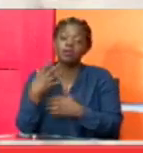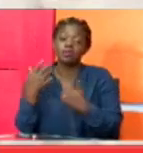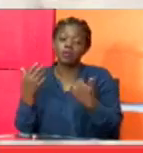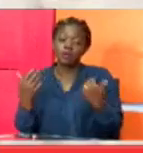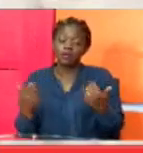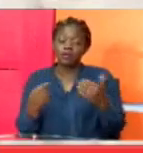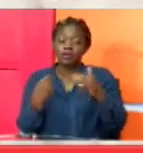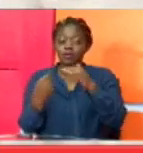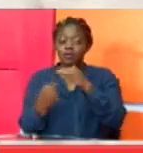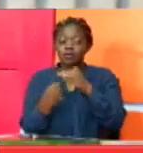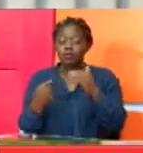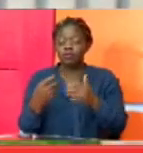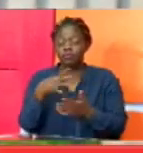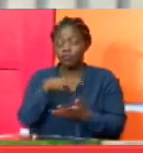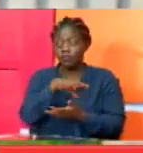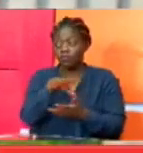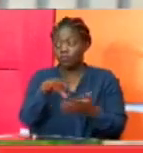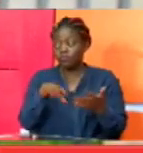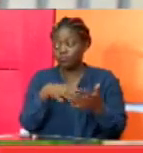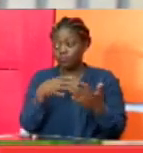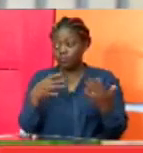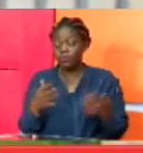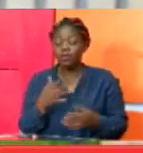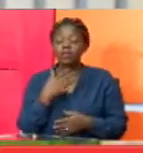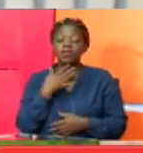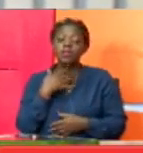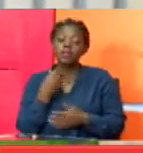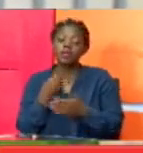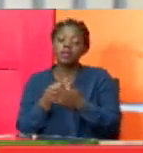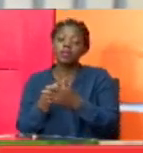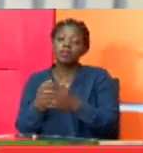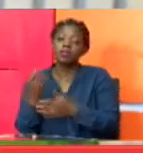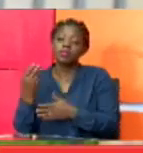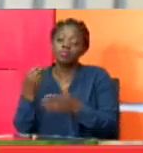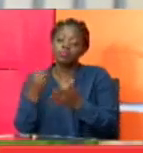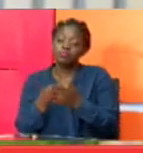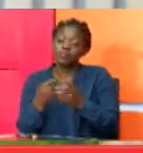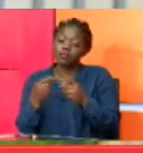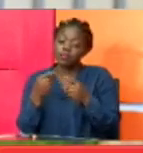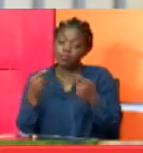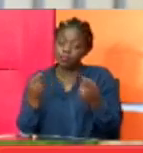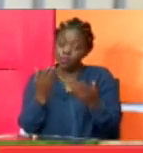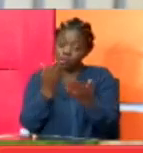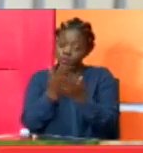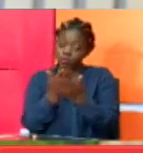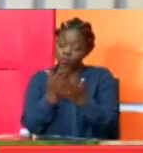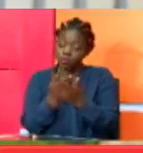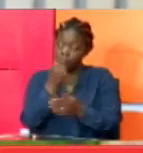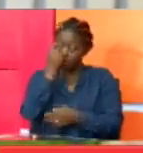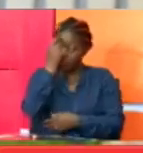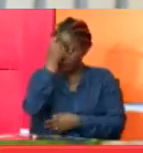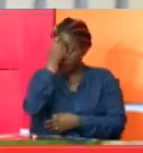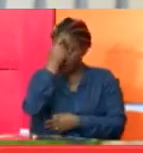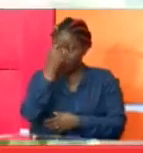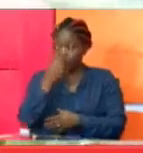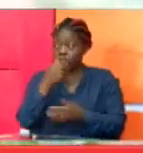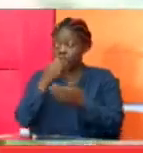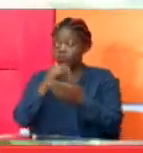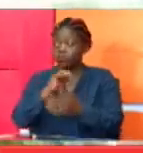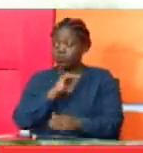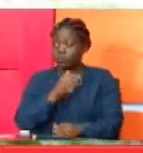bali mu mbeera ya kusoberwa. Zeetaaga sente nyingi kale kwegamba wensabidde aba gavumenti muveeyo